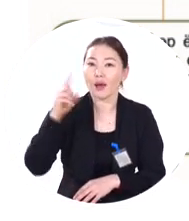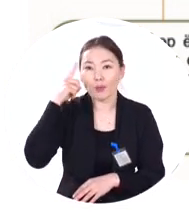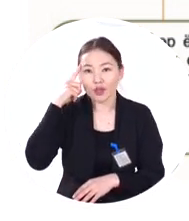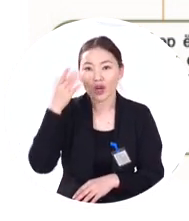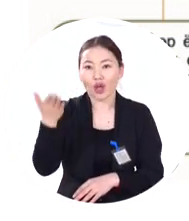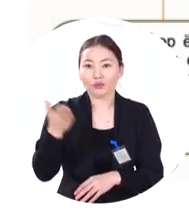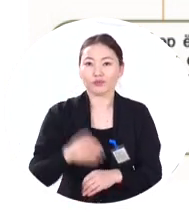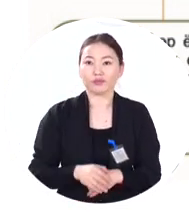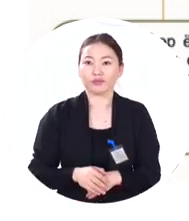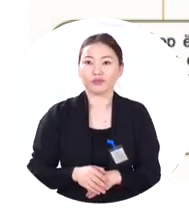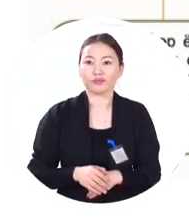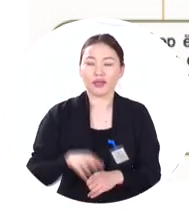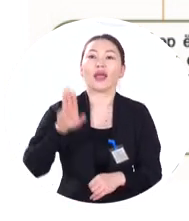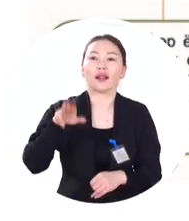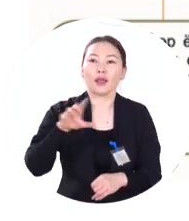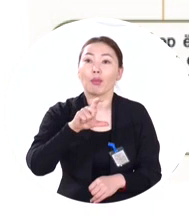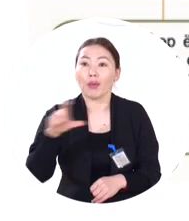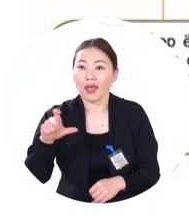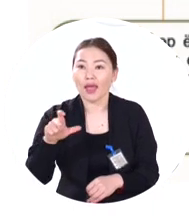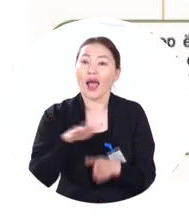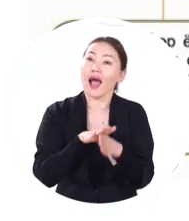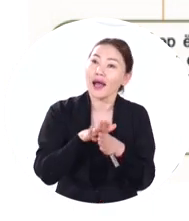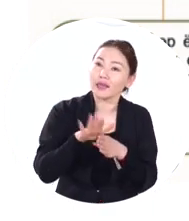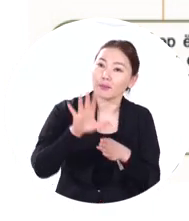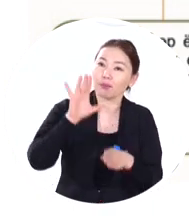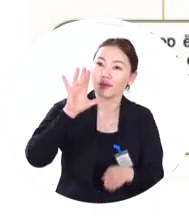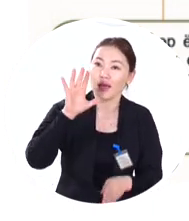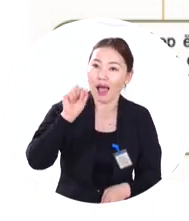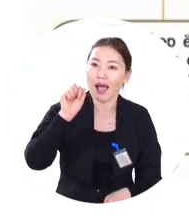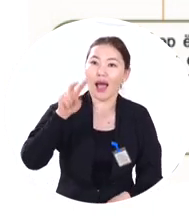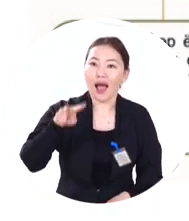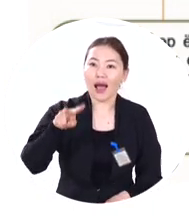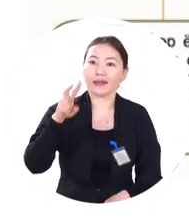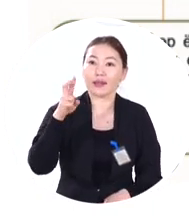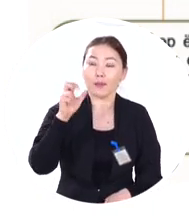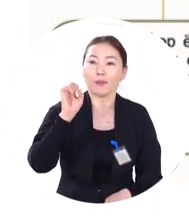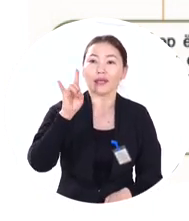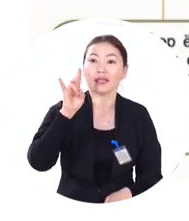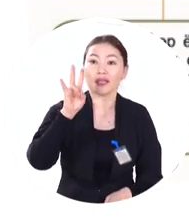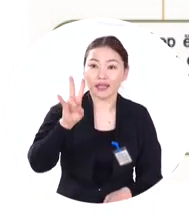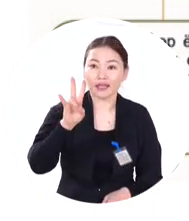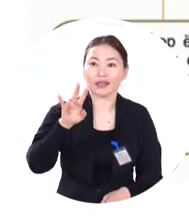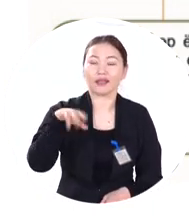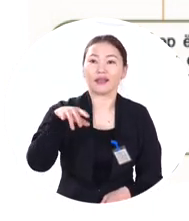мэдээж албаны сургууль. За бид өмнөх хичээлдэр энэ тухай маш сайн ярилцсан учраас та бүхэн маань алдааг